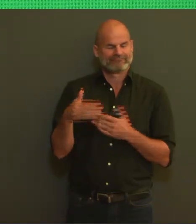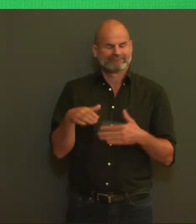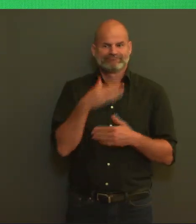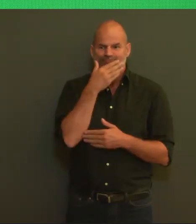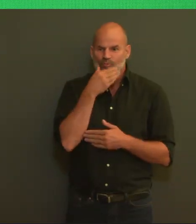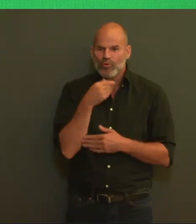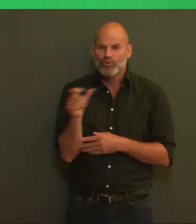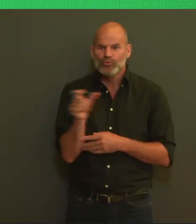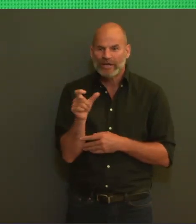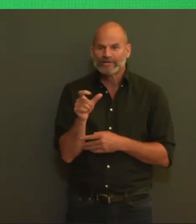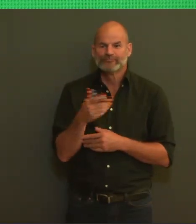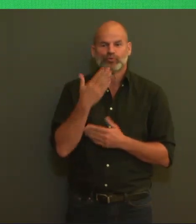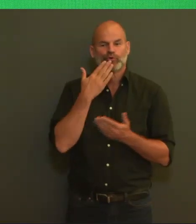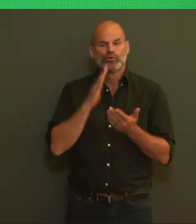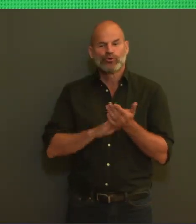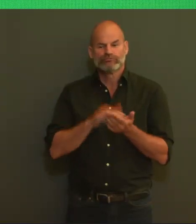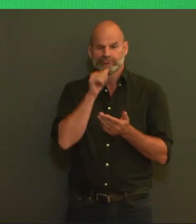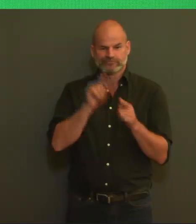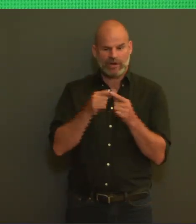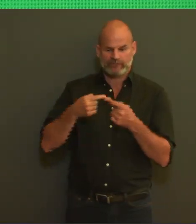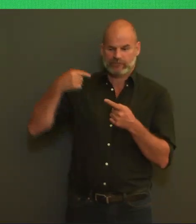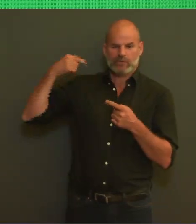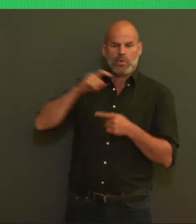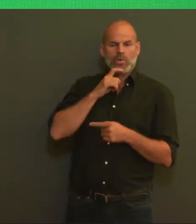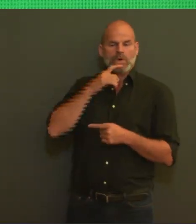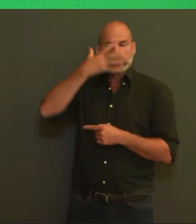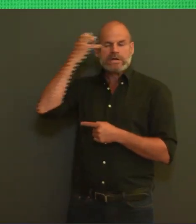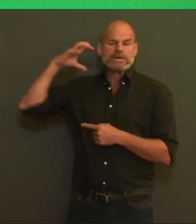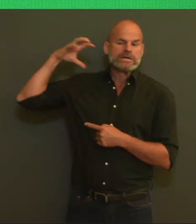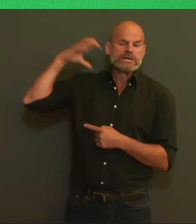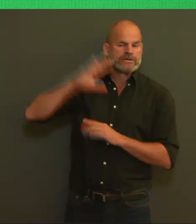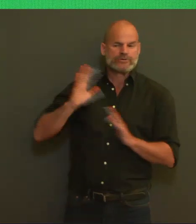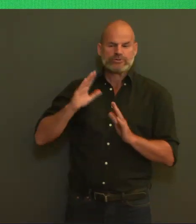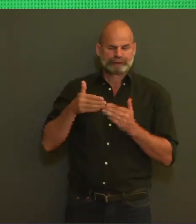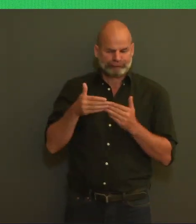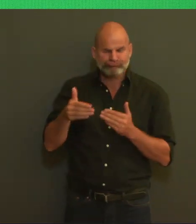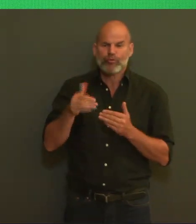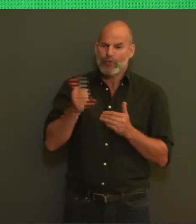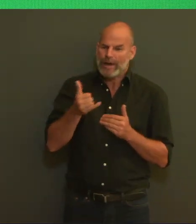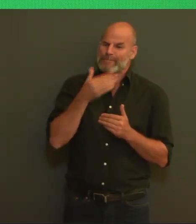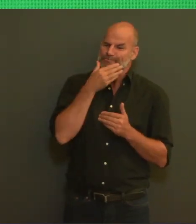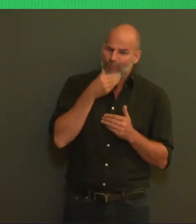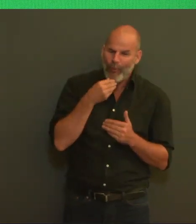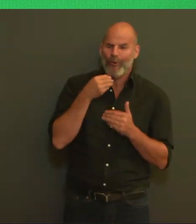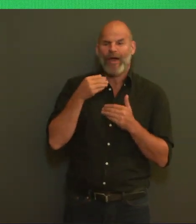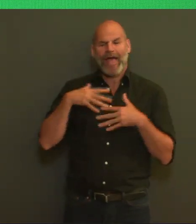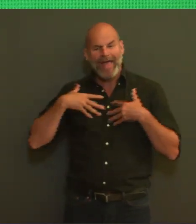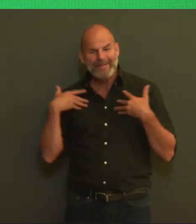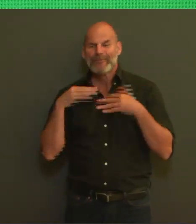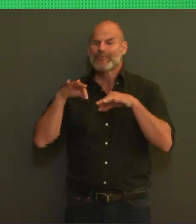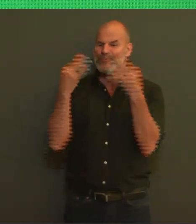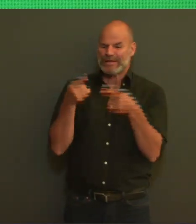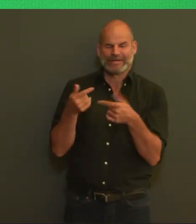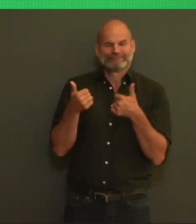we de tropische temperaturen van de afgelopen dagen achter ons laten. Wordt mooi, aangenaam zomerweer voorspeld, maar voor een